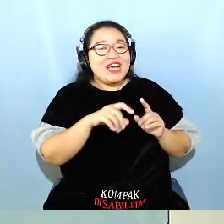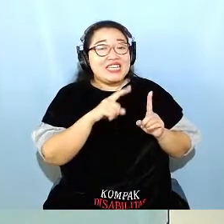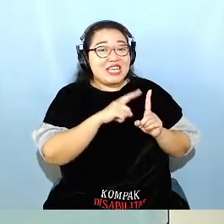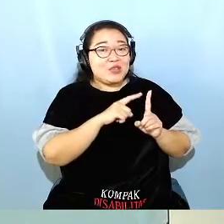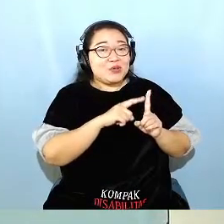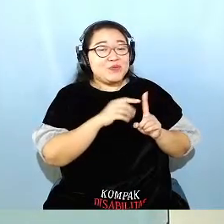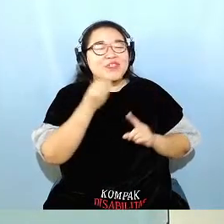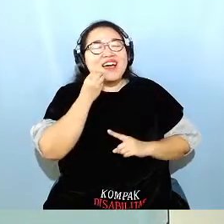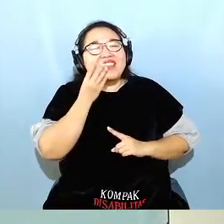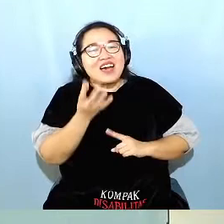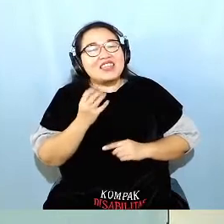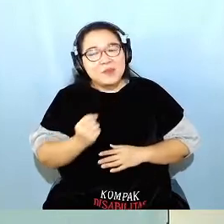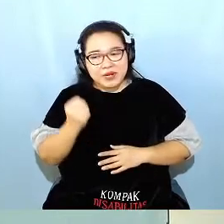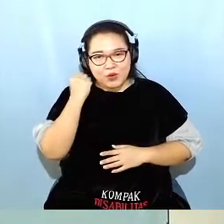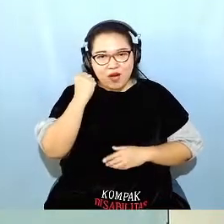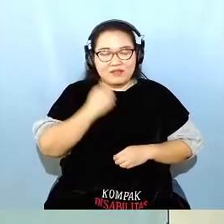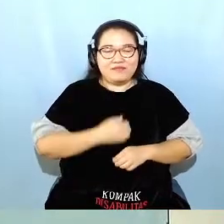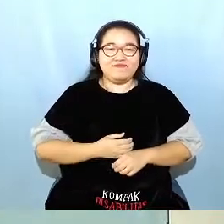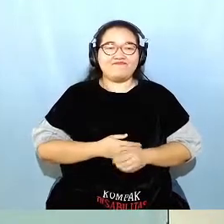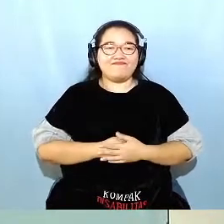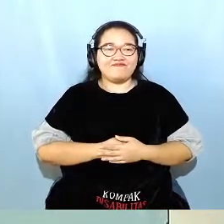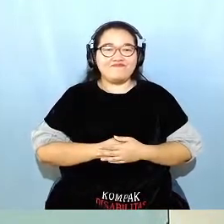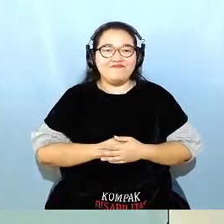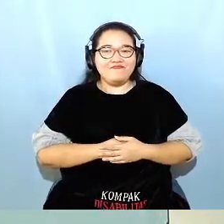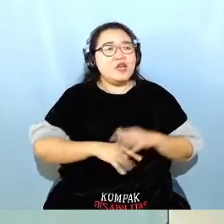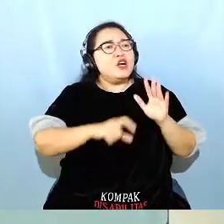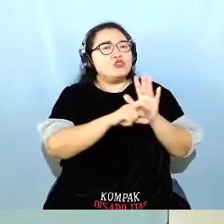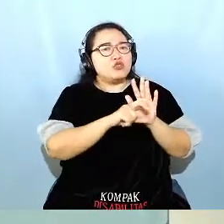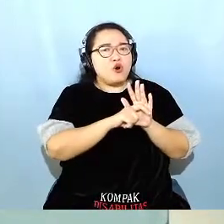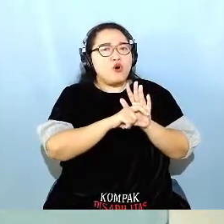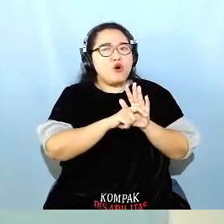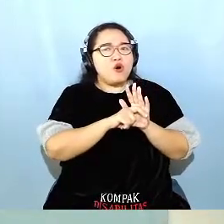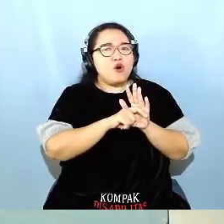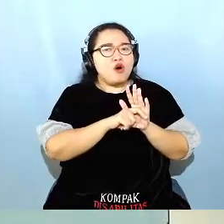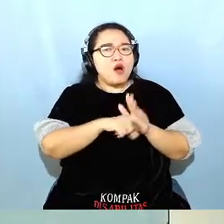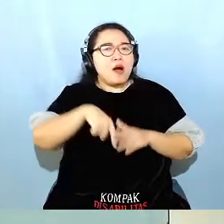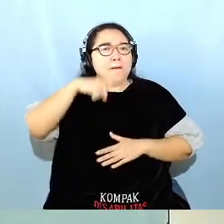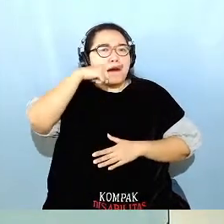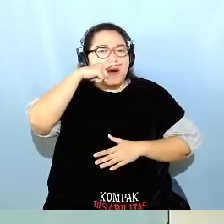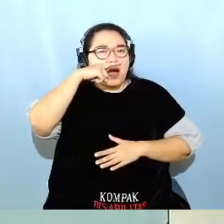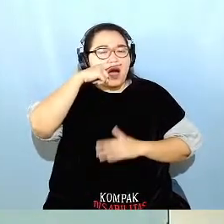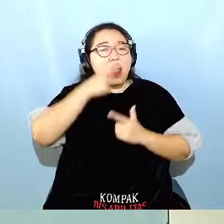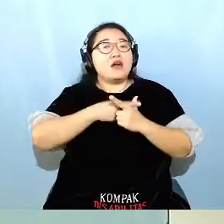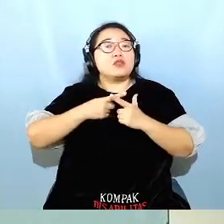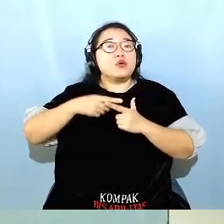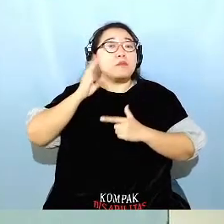Orang tua juga meneguhkan anaknya. Nak, bagus banget kamu. Kamu kali ini rankingnya lebih